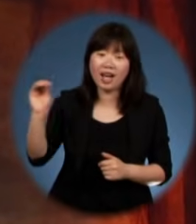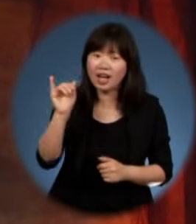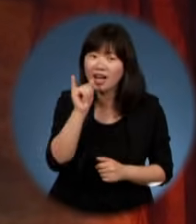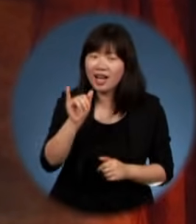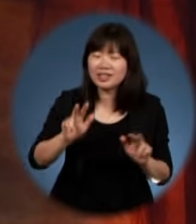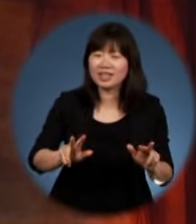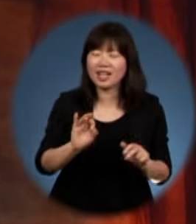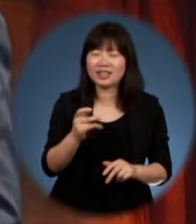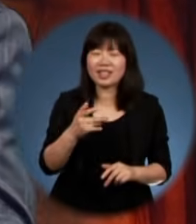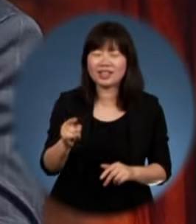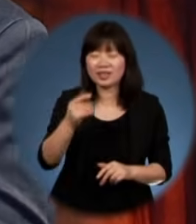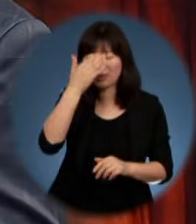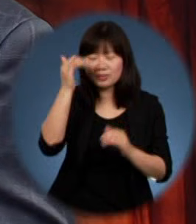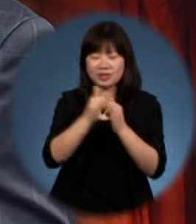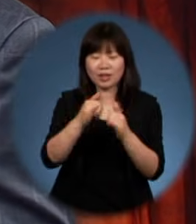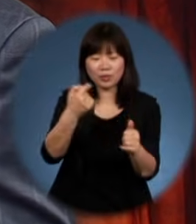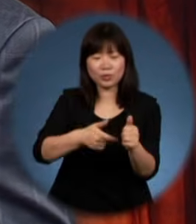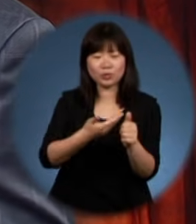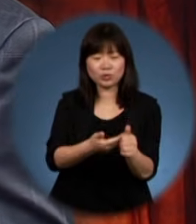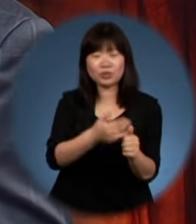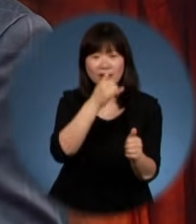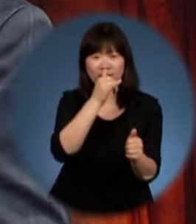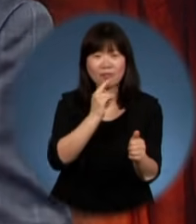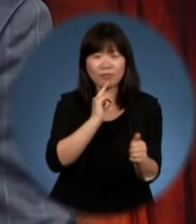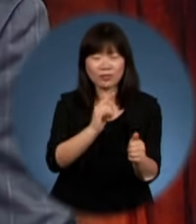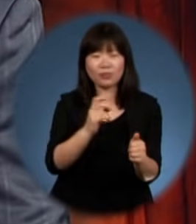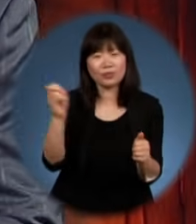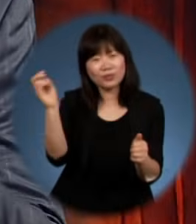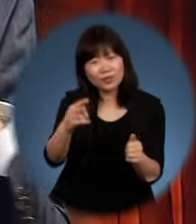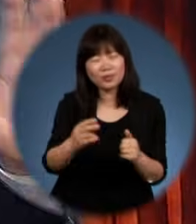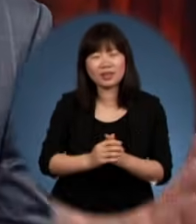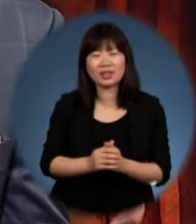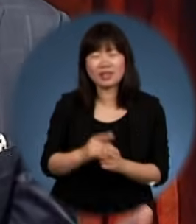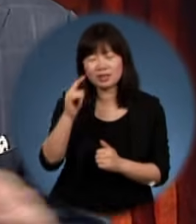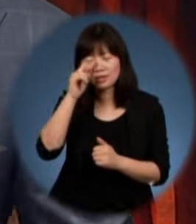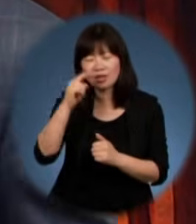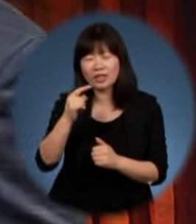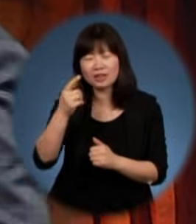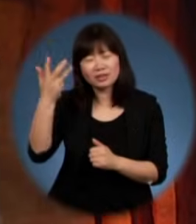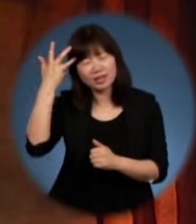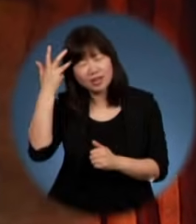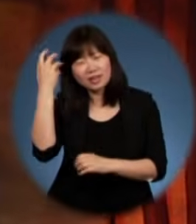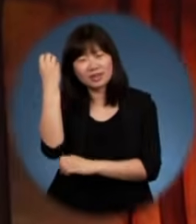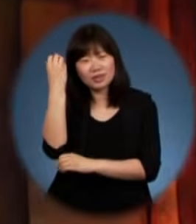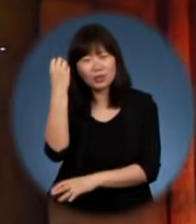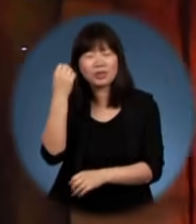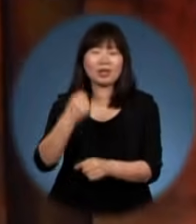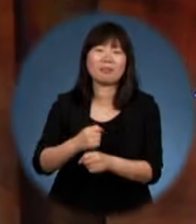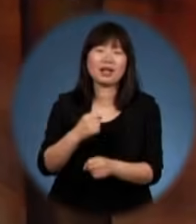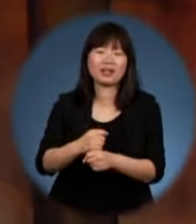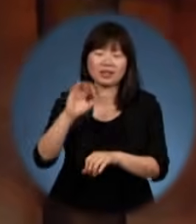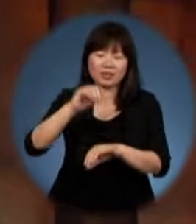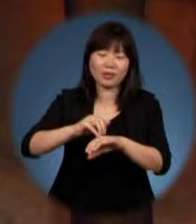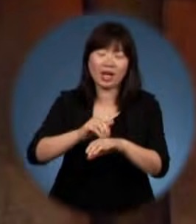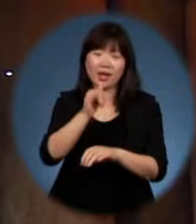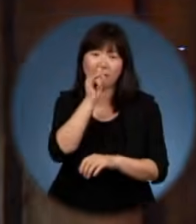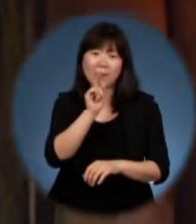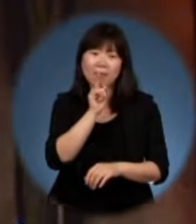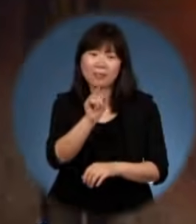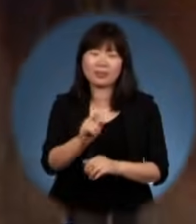아테네 질문 이들을 교육하고 또 서양 철학의 기초를 쌓게 되죠